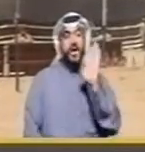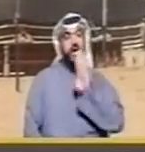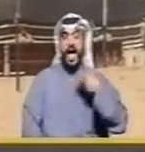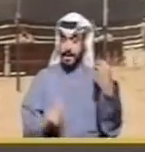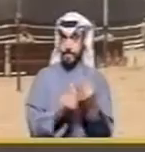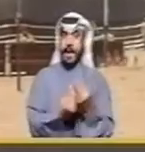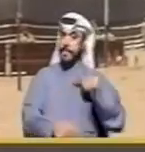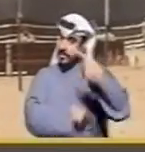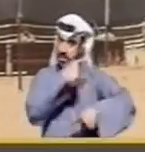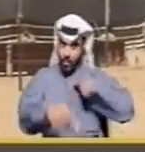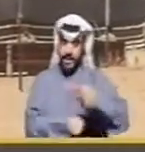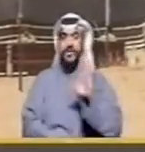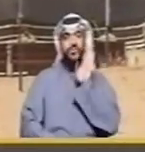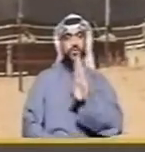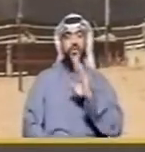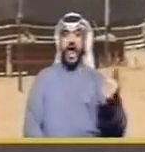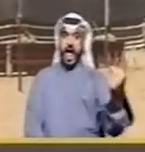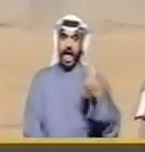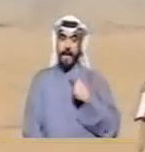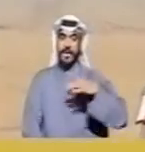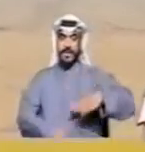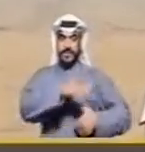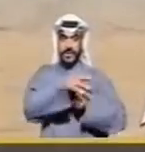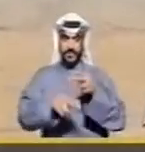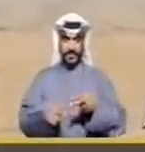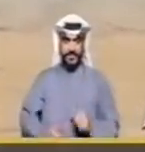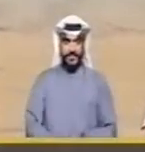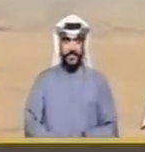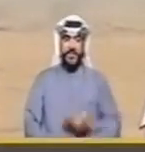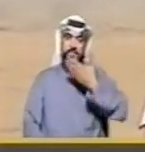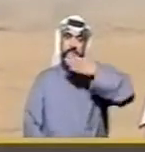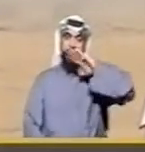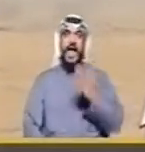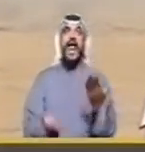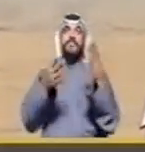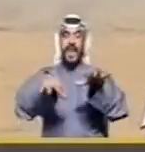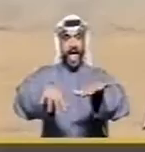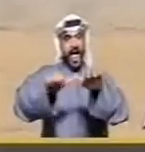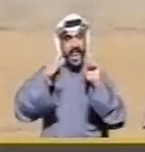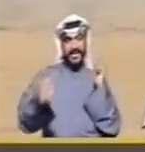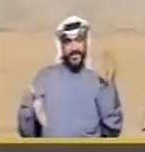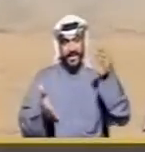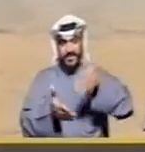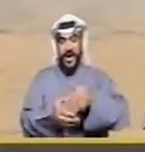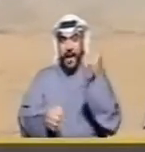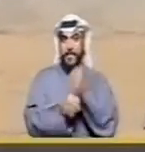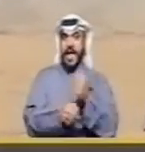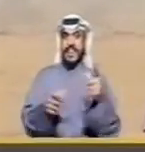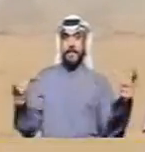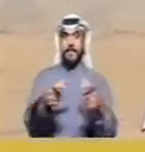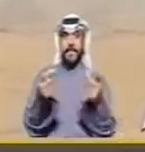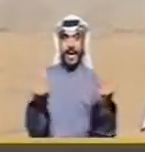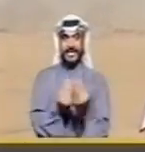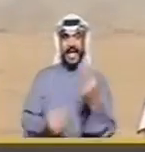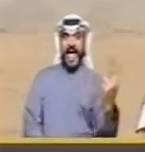التنسيق وفق توجيهات القيادة السياسية. تم الانتهاء من تمرين فهود الصحراء، تمرين مشترك